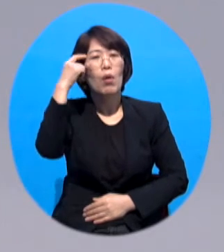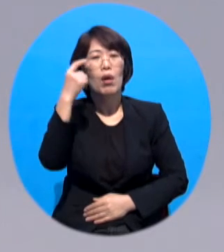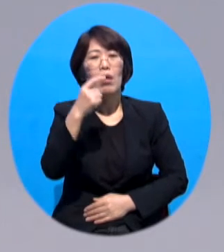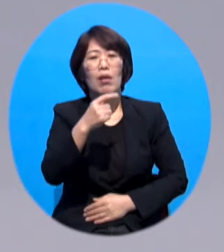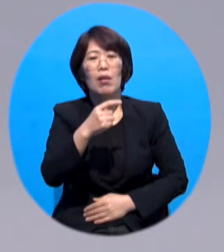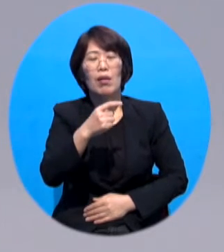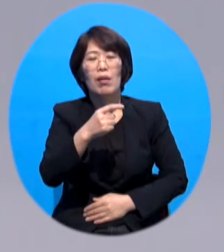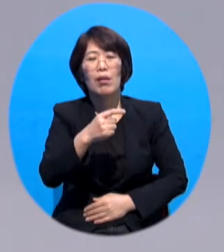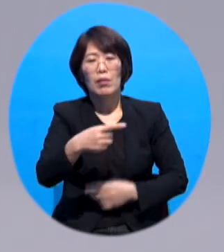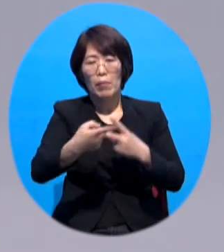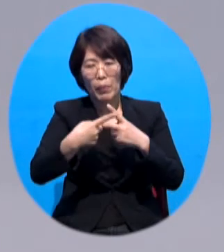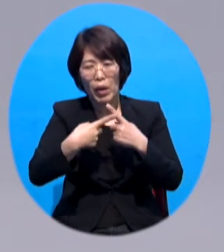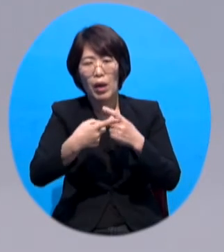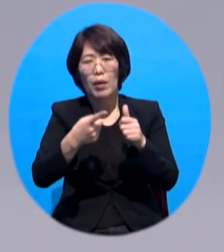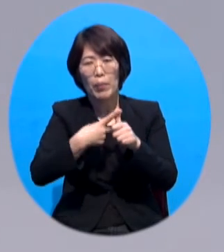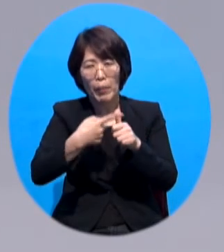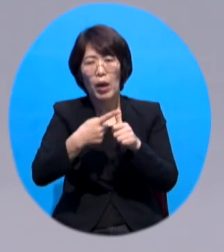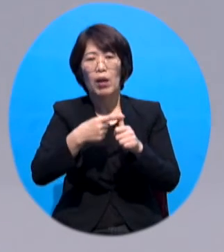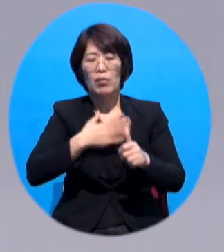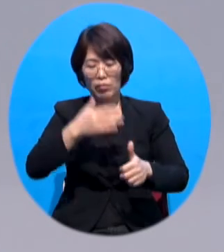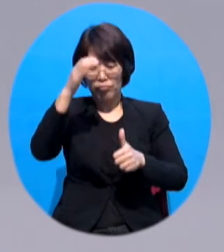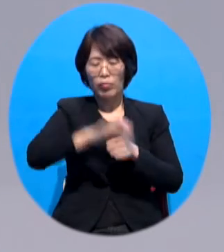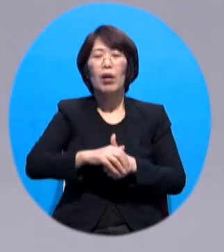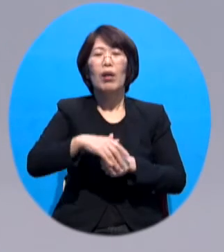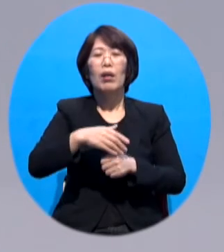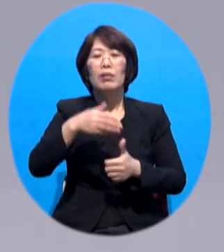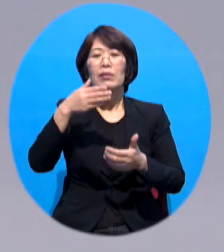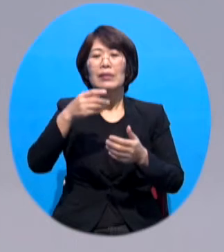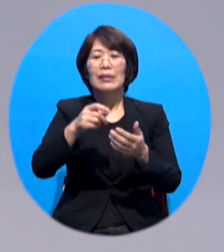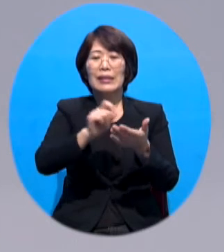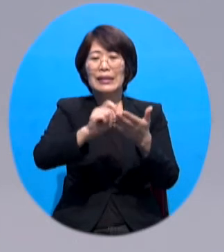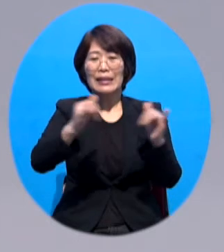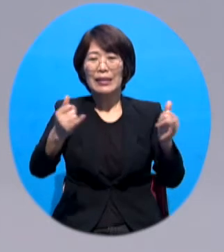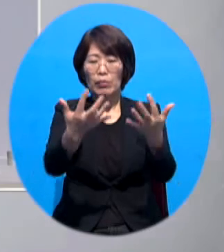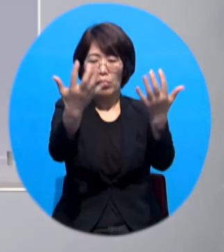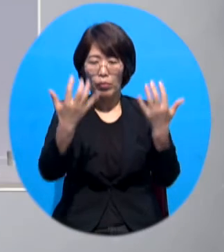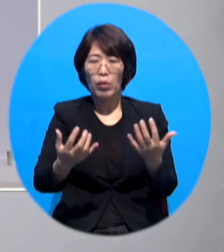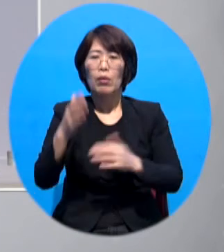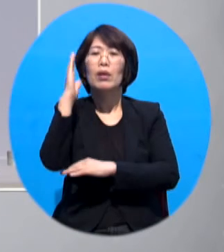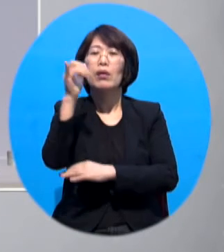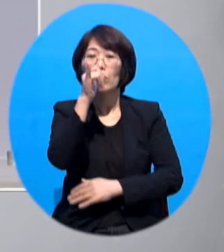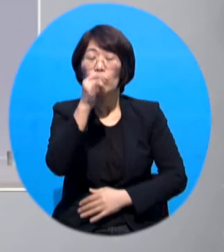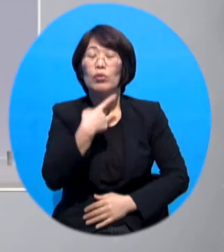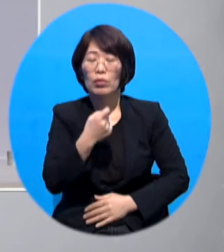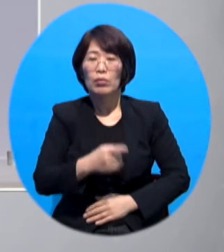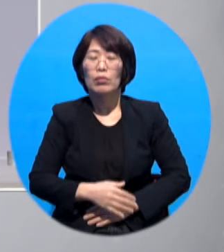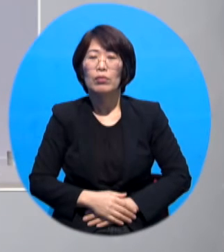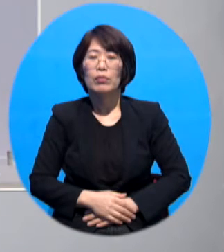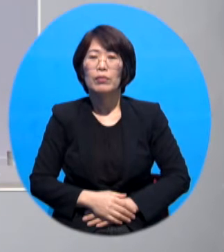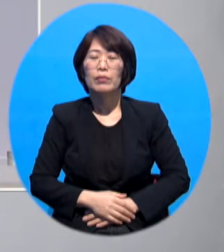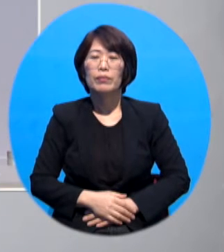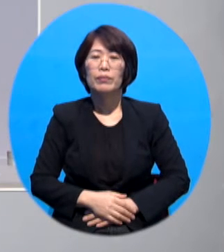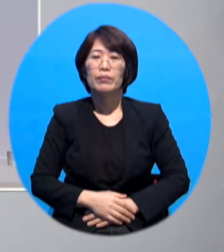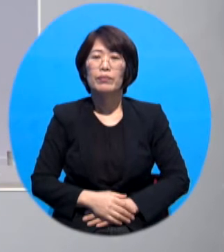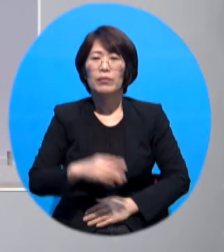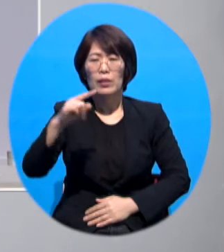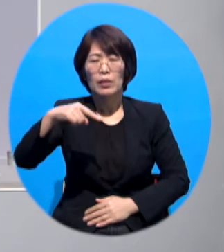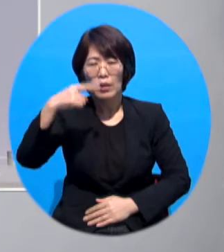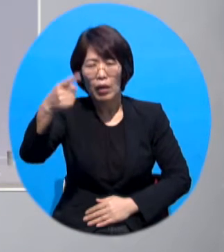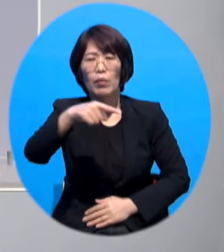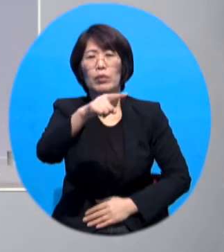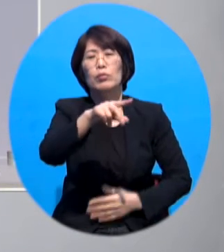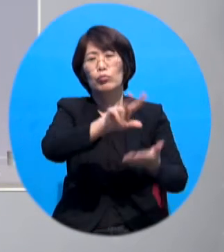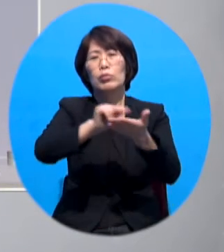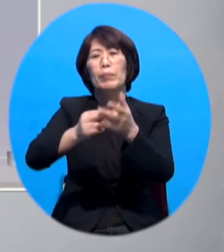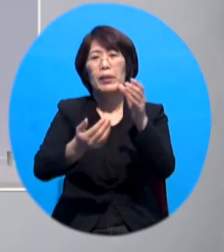또 저한테 그거 씌 하는 기자회견 하셨는데 그것은 아 나중에 그런 문제들이 책임을